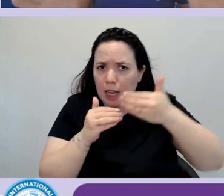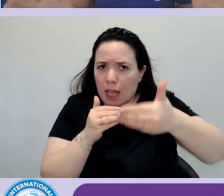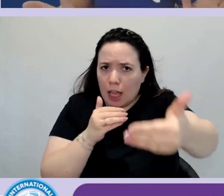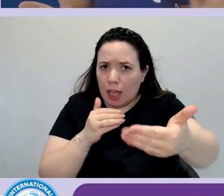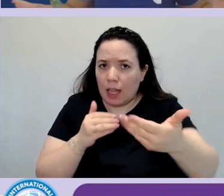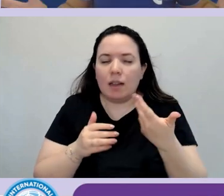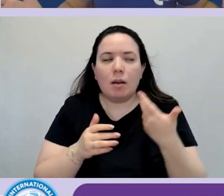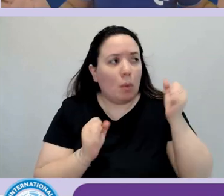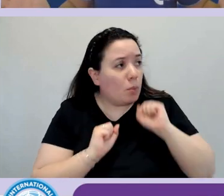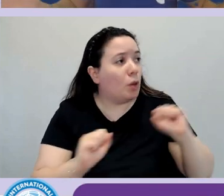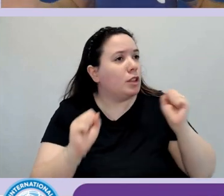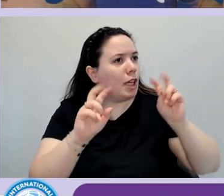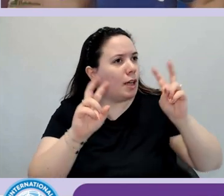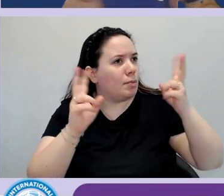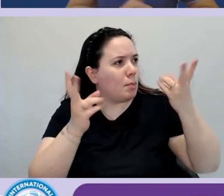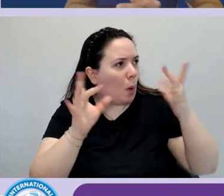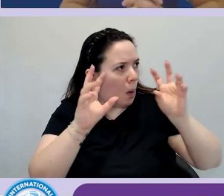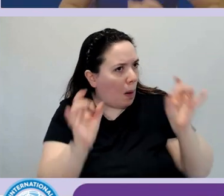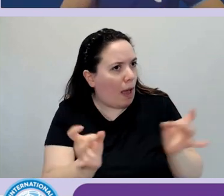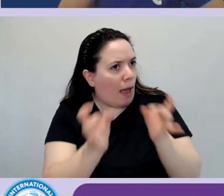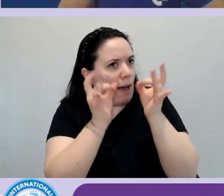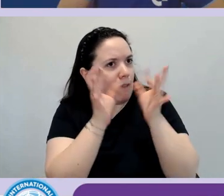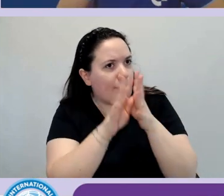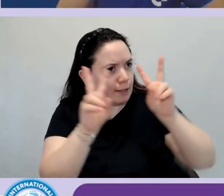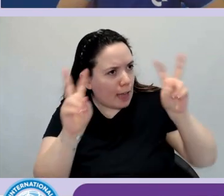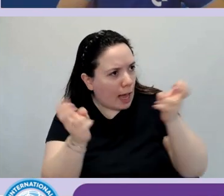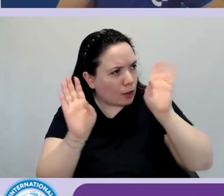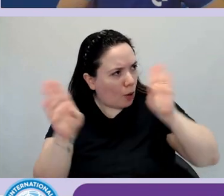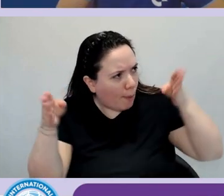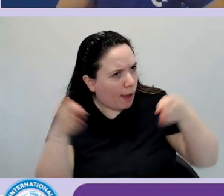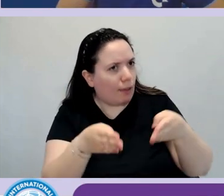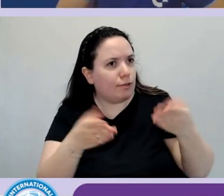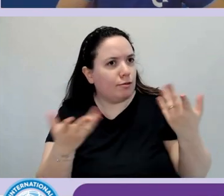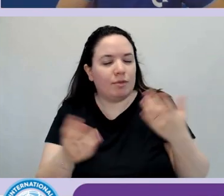specifici per tematiche Sauro penso sia contento